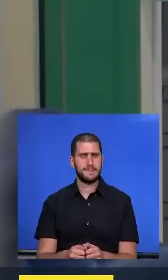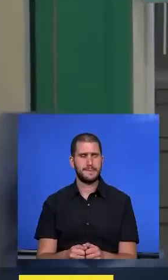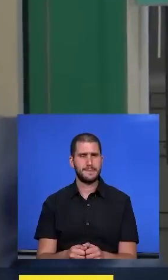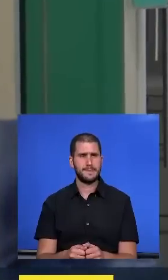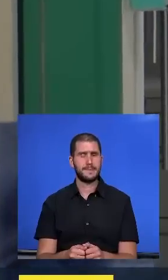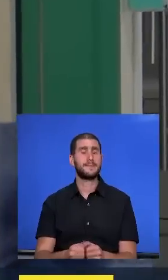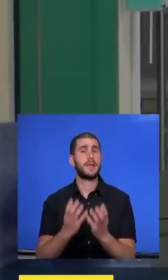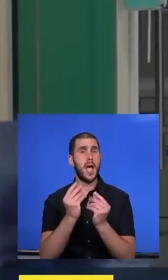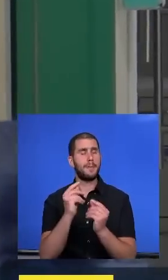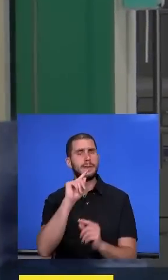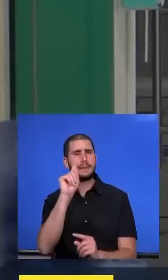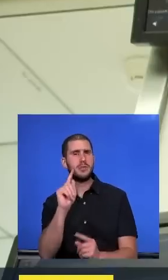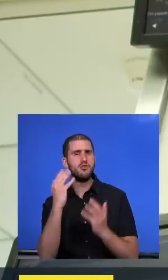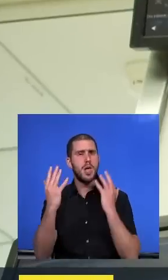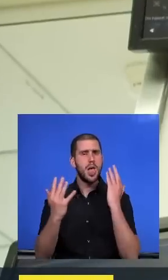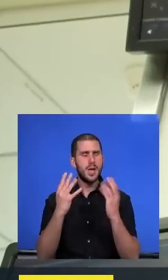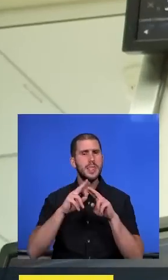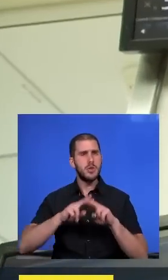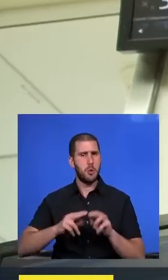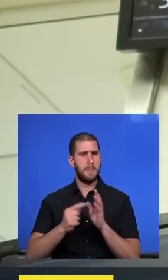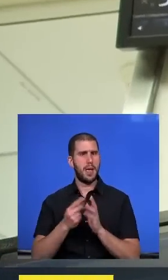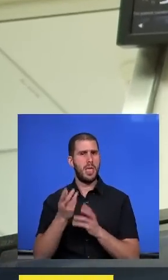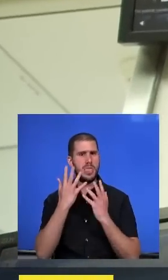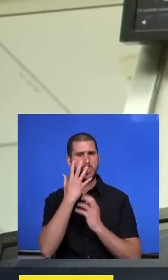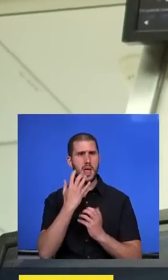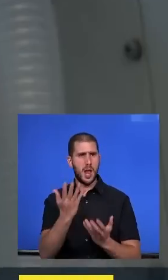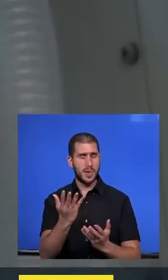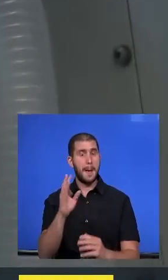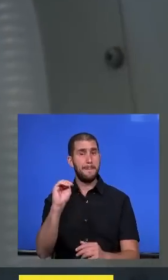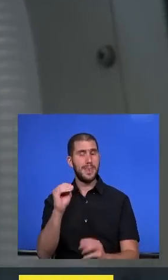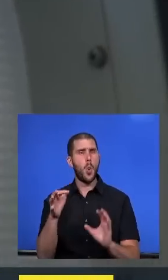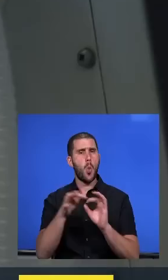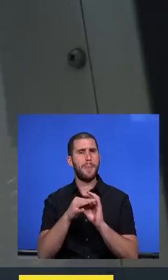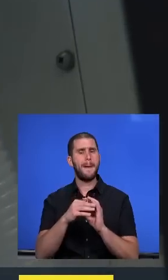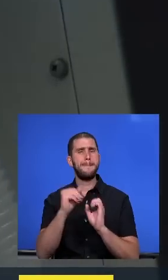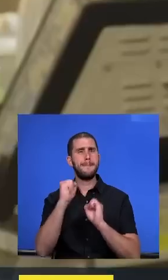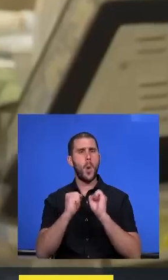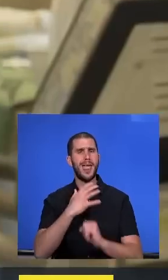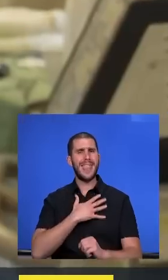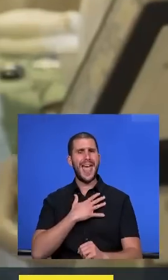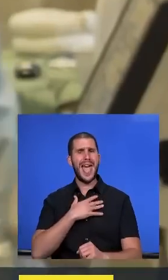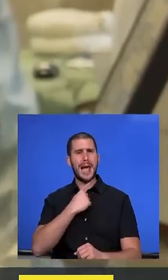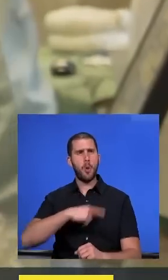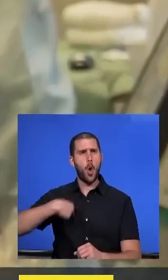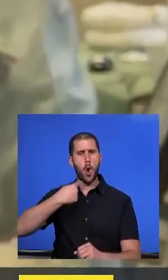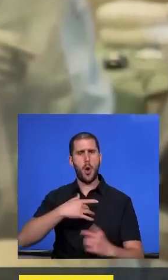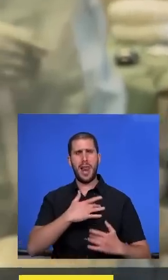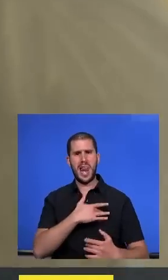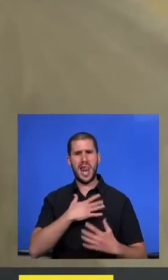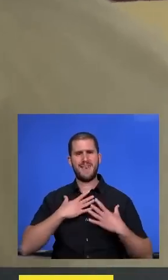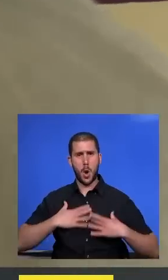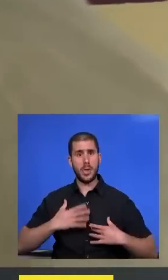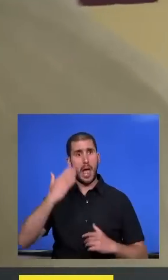לא מעט סימני שאלה נותרו פתוחים בעקבות הטרגדיה. מידן חובר למכונת האקמו שמחליפה את פעילות הלב והריאות והוא היה